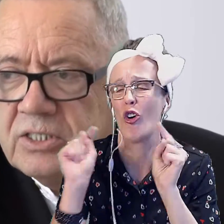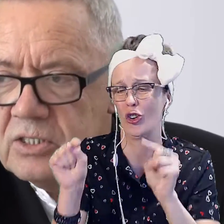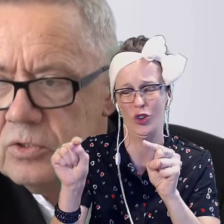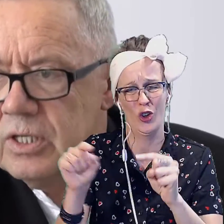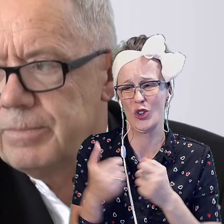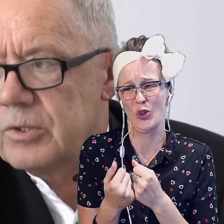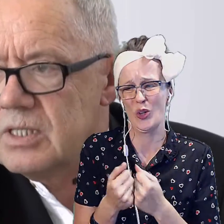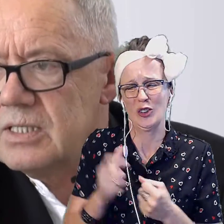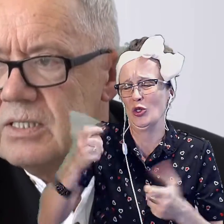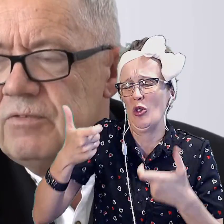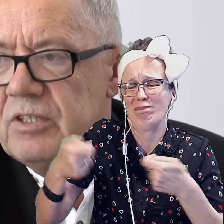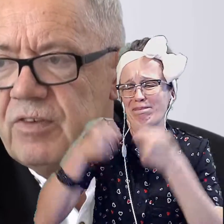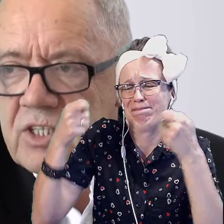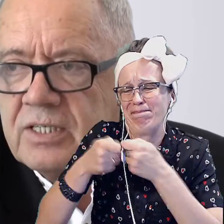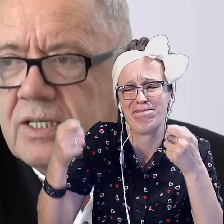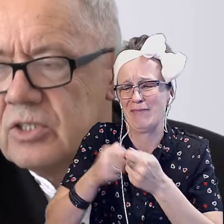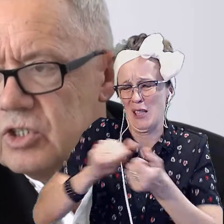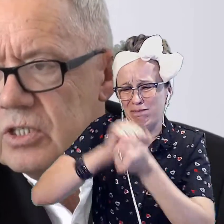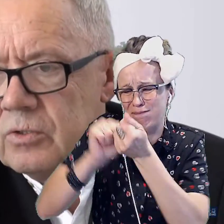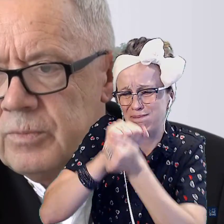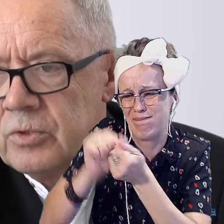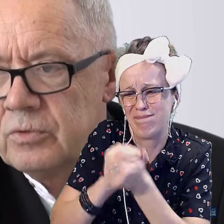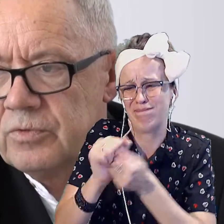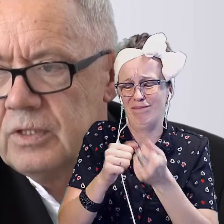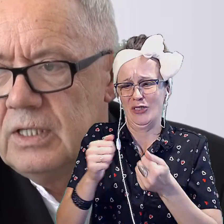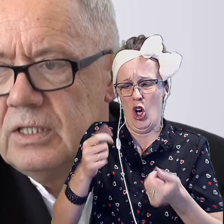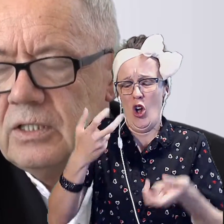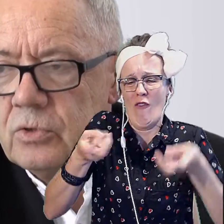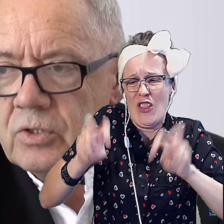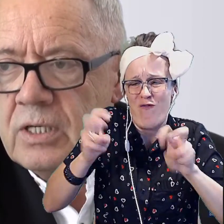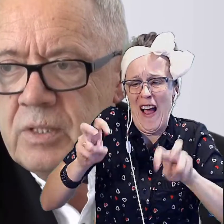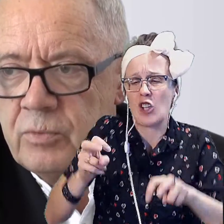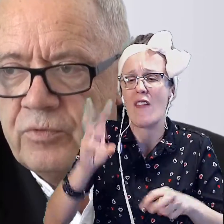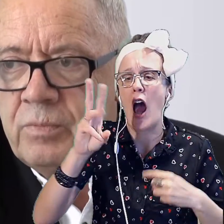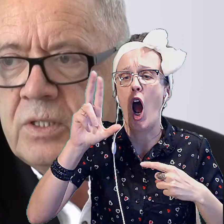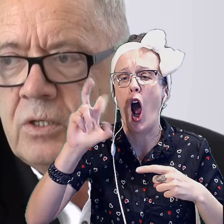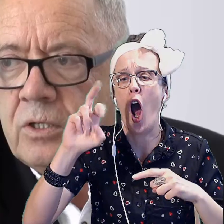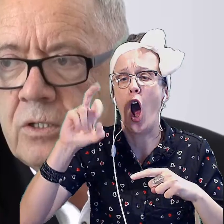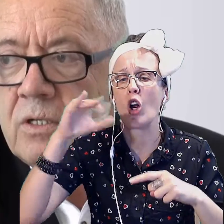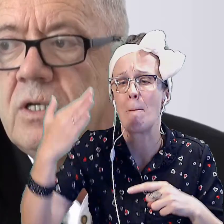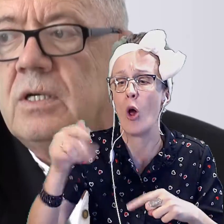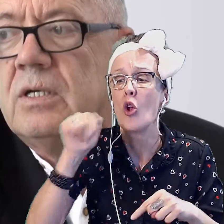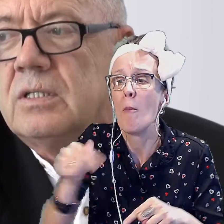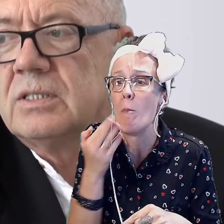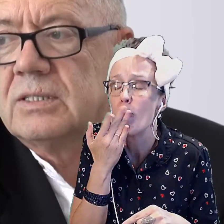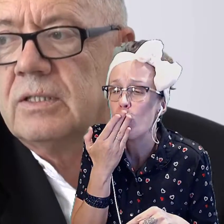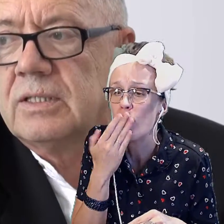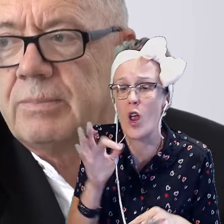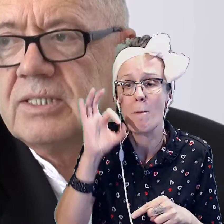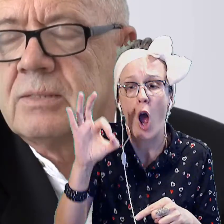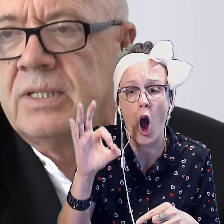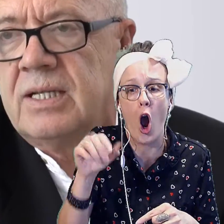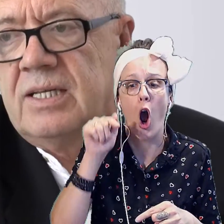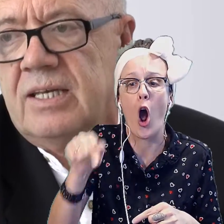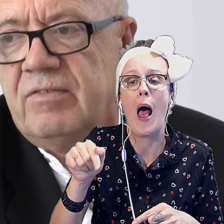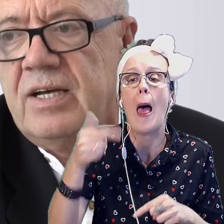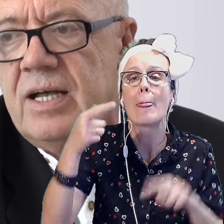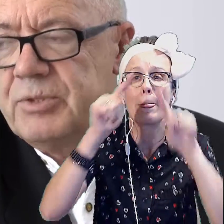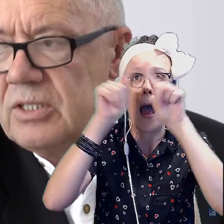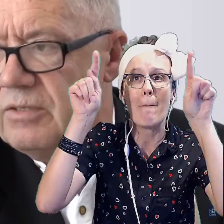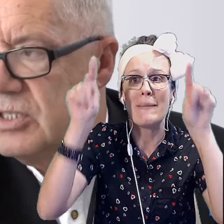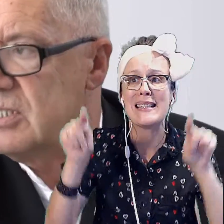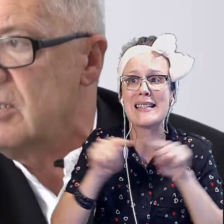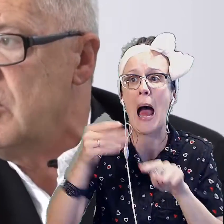i nic że procesy wytwarzania także hormonu i tutaj mówimy o z tablicy mendelejewa